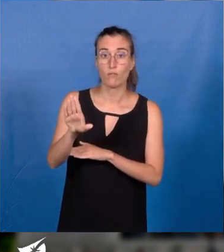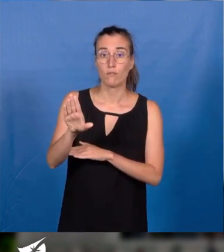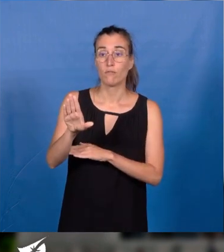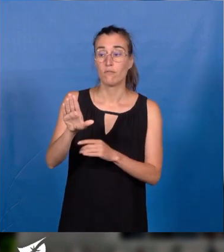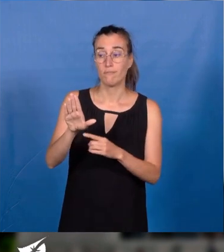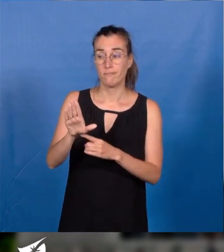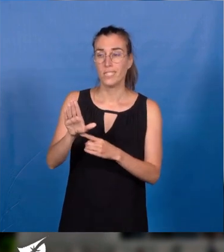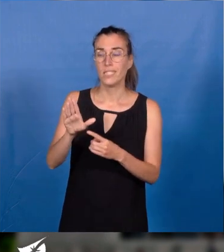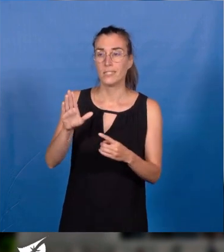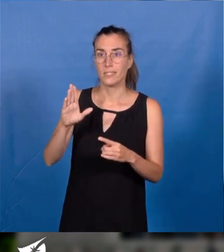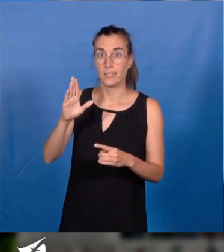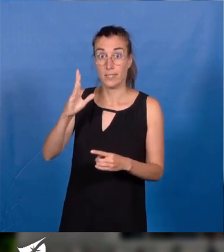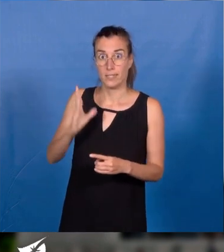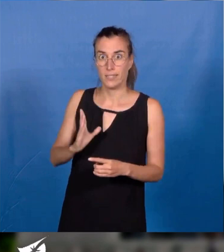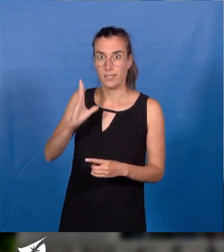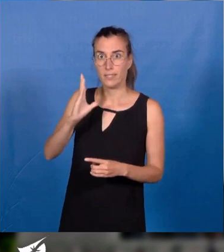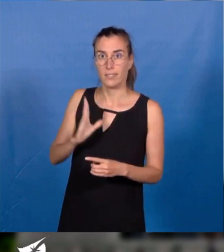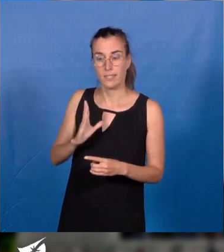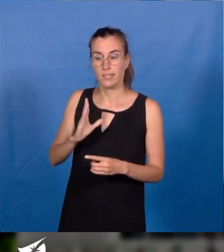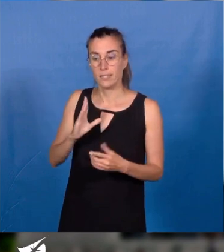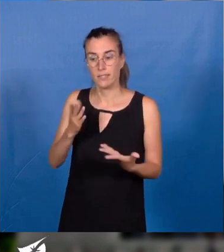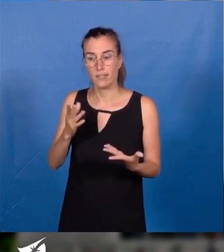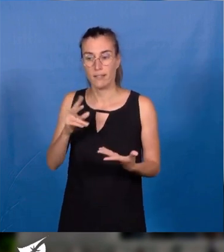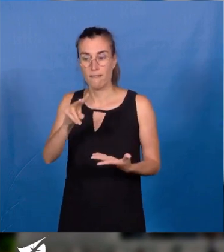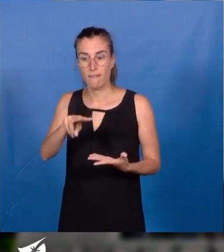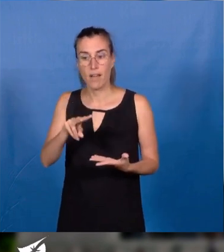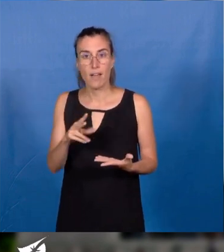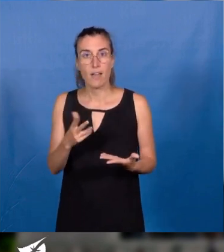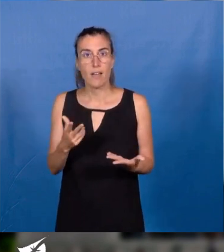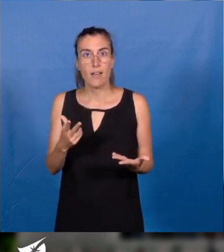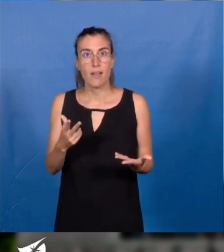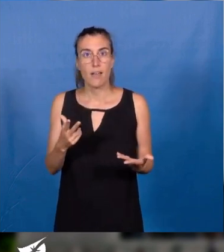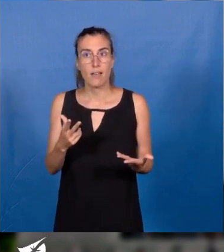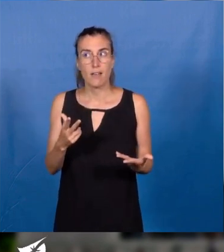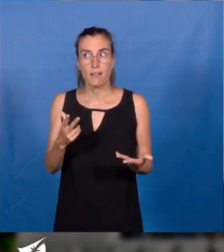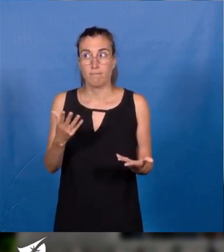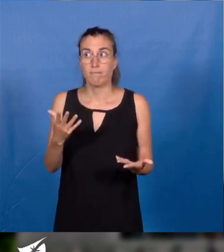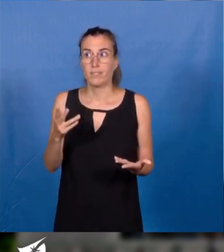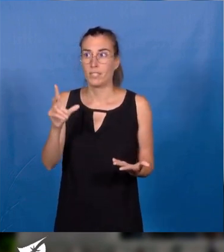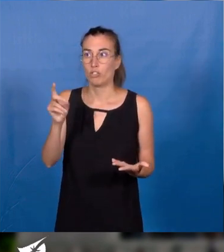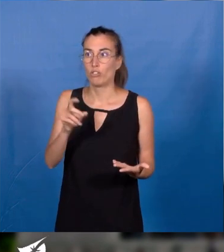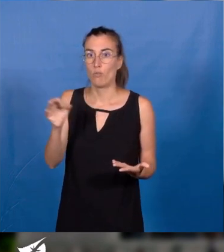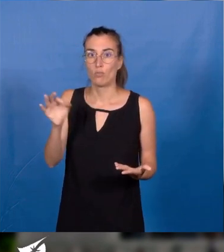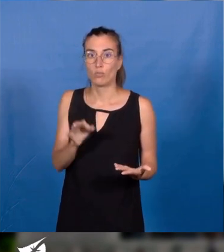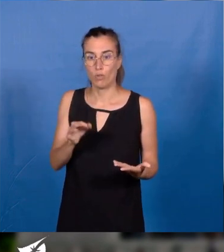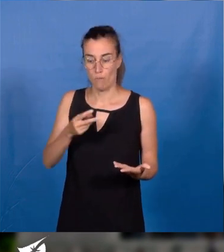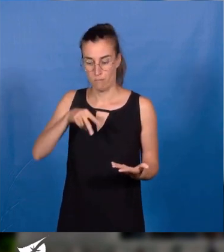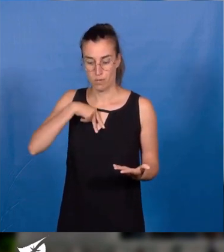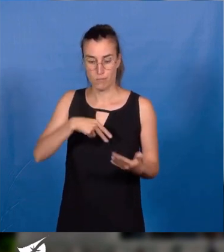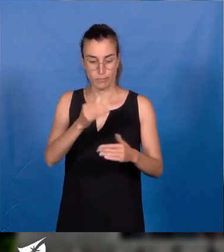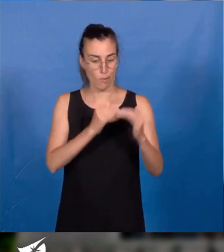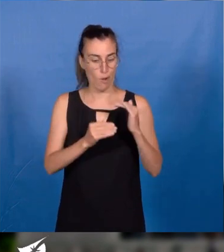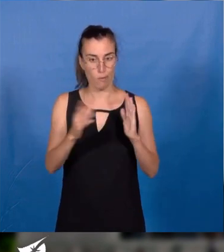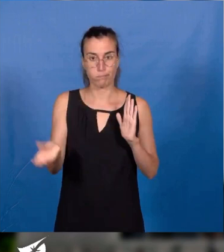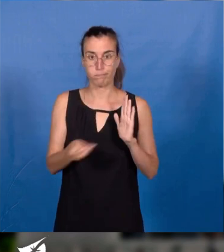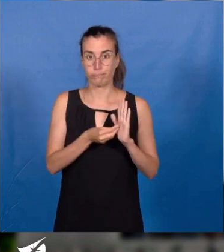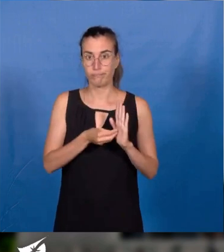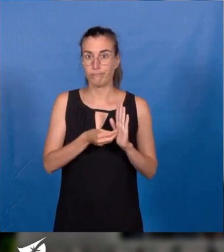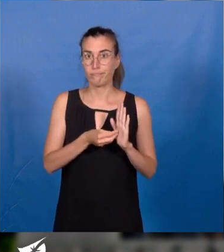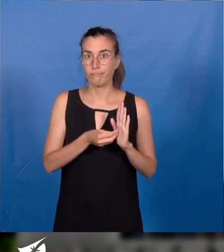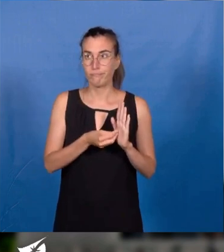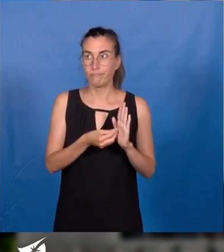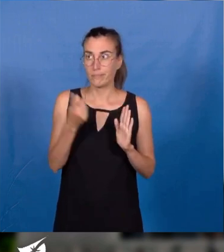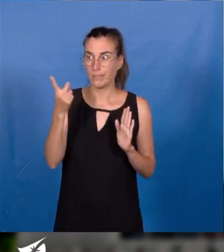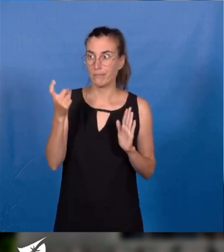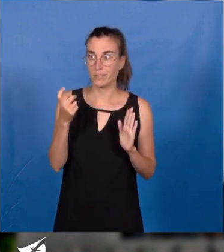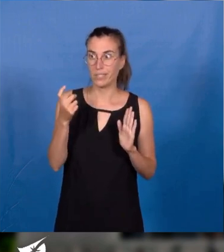malgré tout que c'est 30% de notre programmation pluriannuelle d'investissement que nous allons mettre